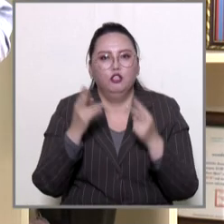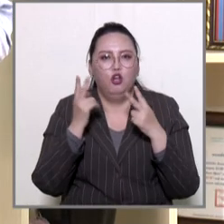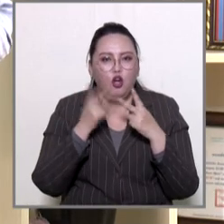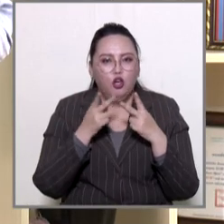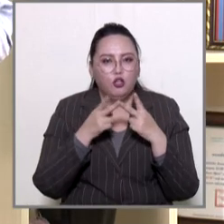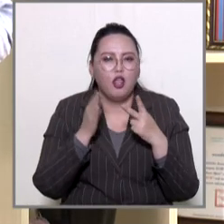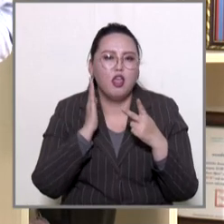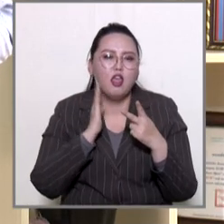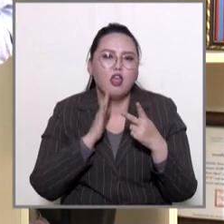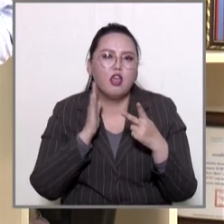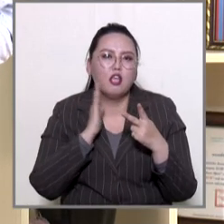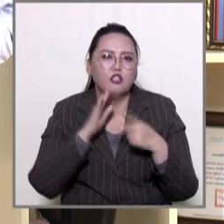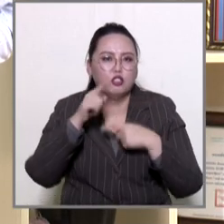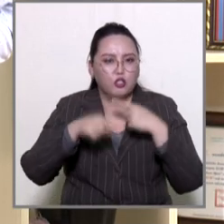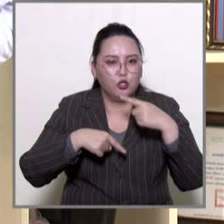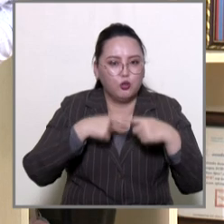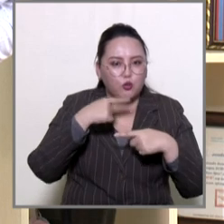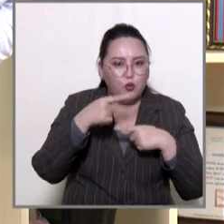дутагснаагаар илэрхийлэгдэж байгаа. Эдгээр